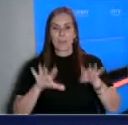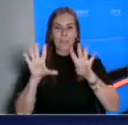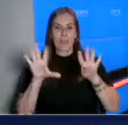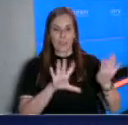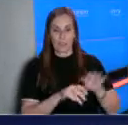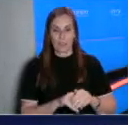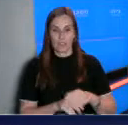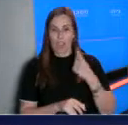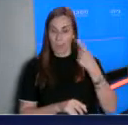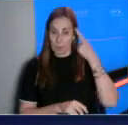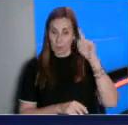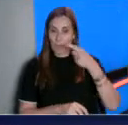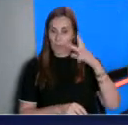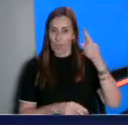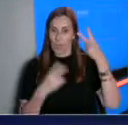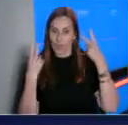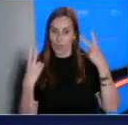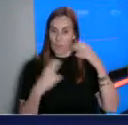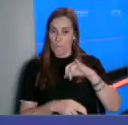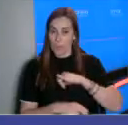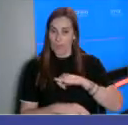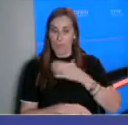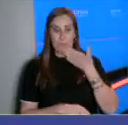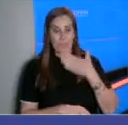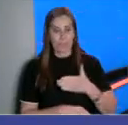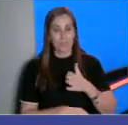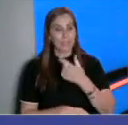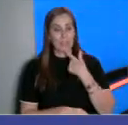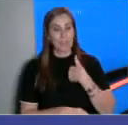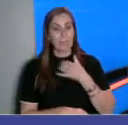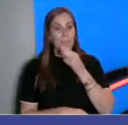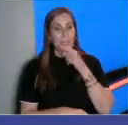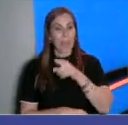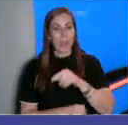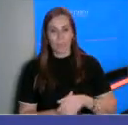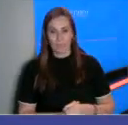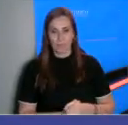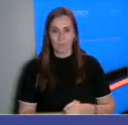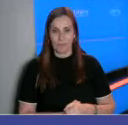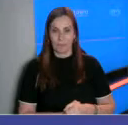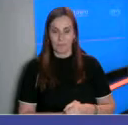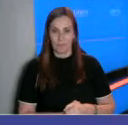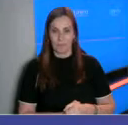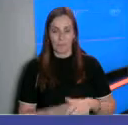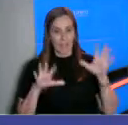99, אחת מהיוזמות היותר חשובות ויותר מעניינות במדינת ישראל. אז בוא תגיד לנו בני כמה אתם. ערב טוב, קודם